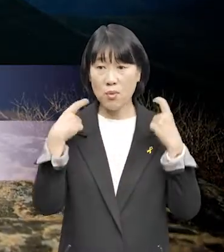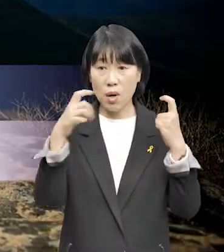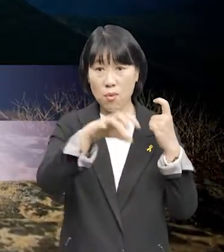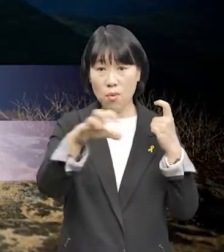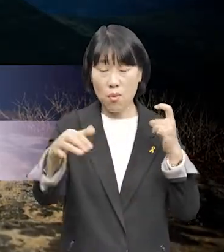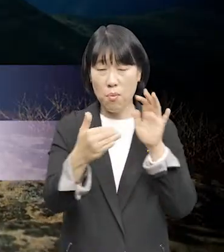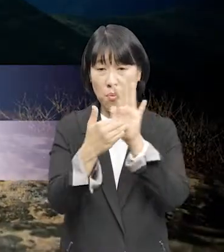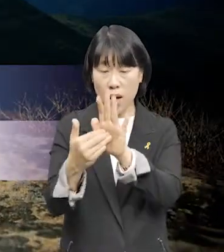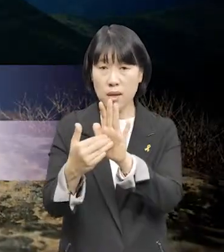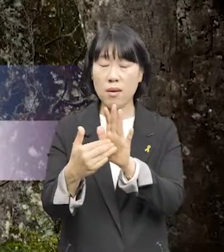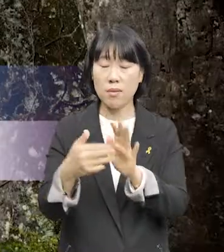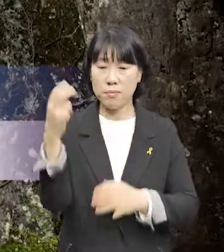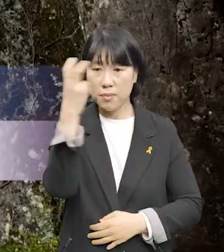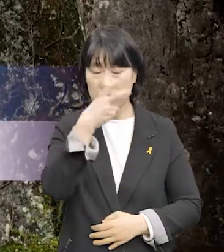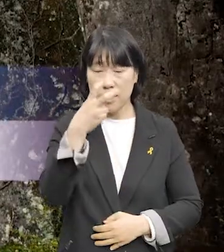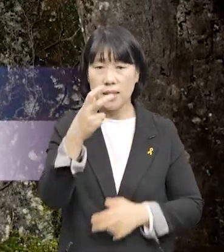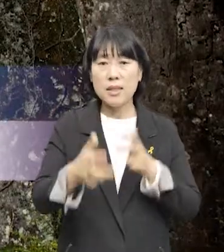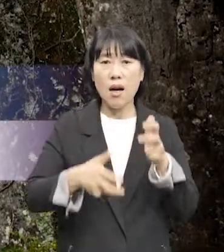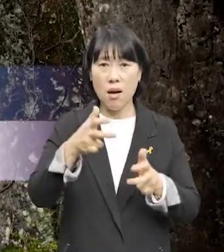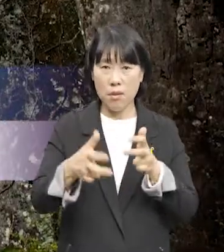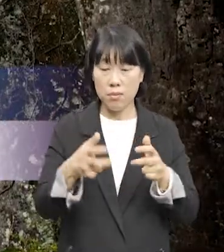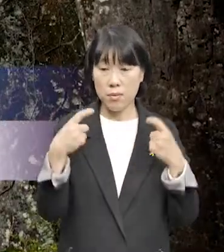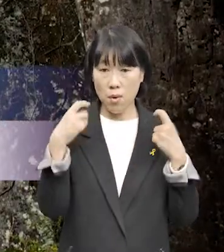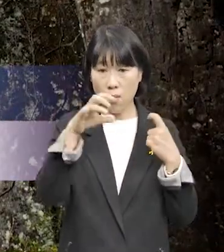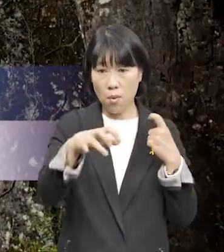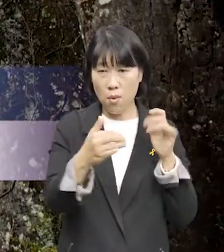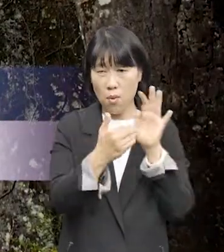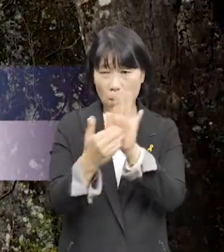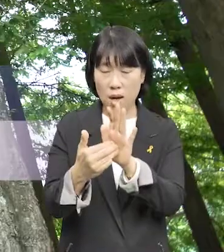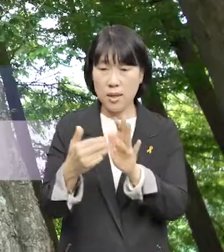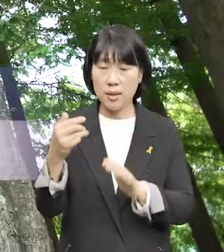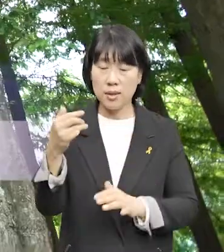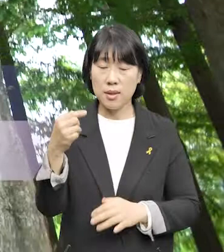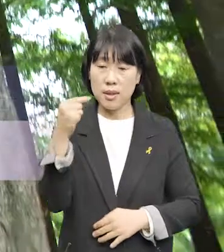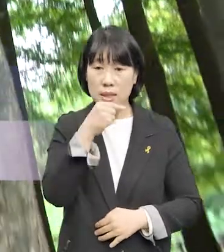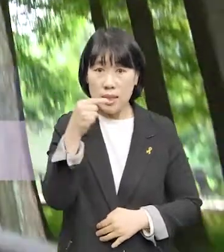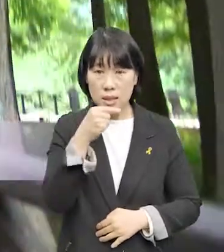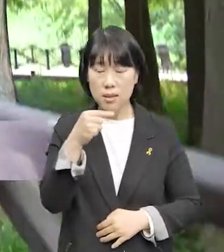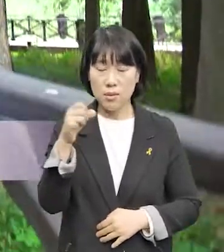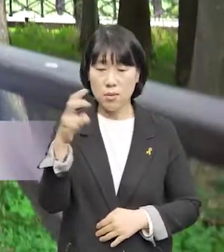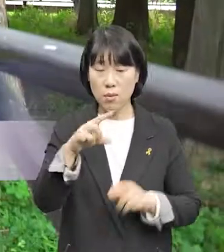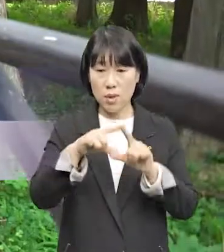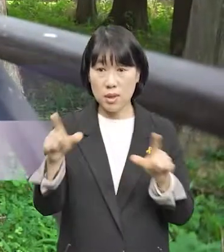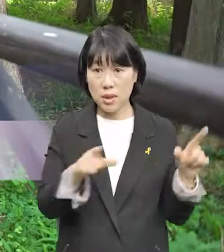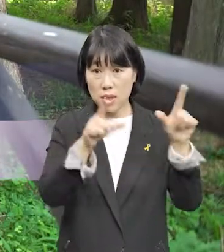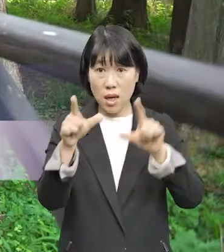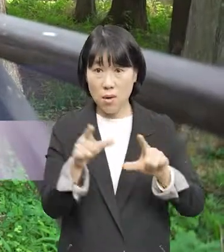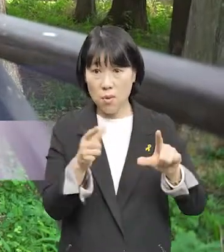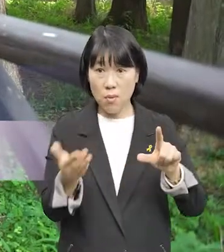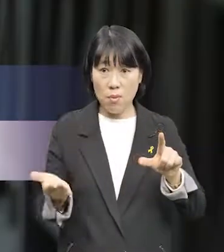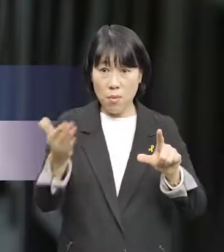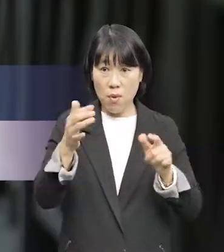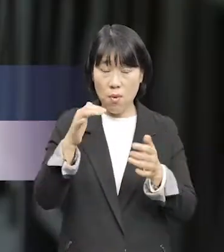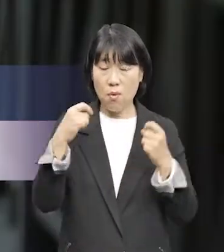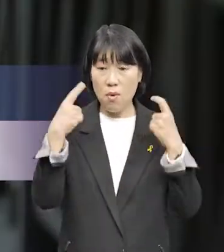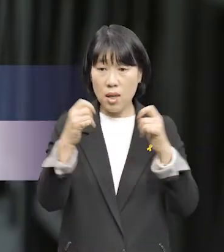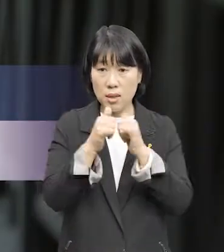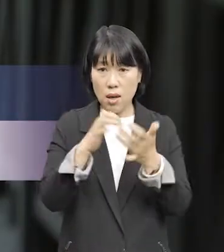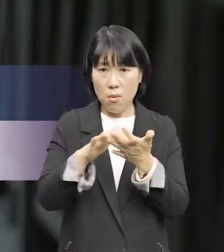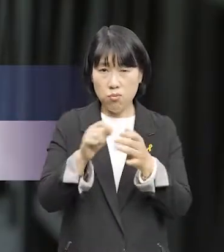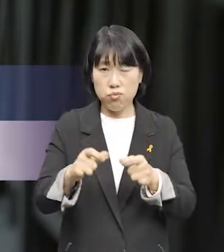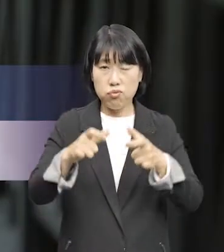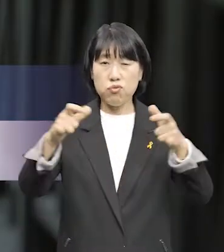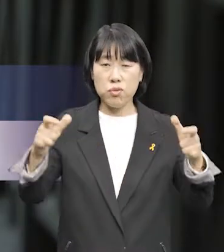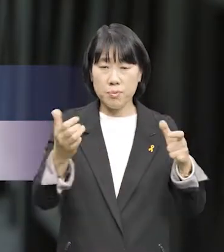관광지 방역 수용 태세 개선 지원 사업은 여행지 방역 강화와 함께 단계적 일상 회복에 따른 관광객 증가에